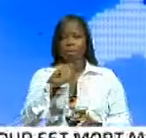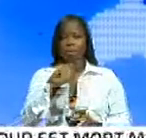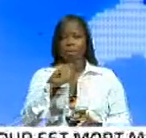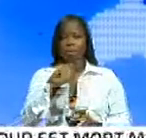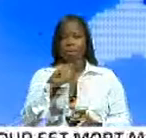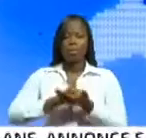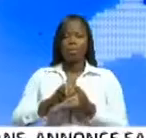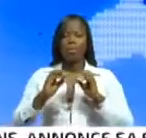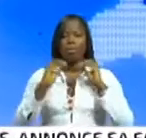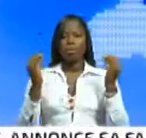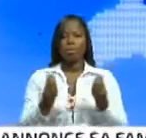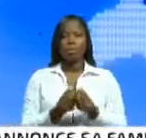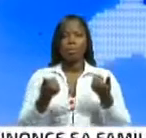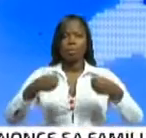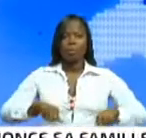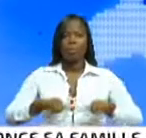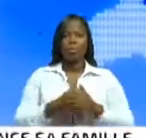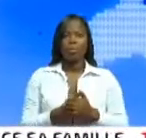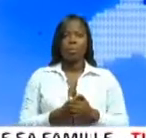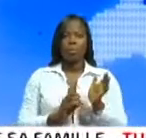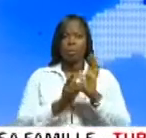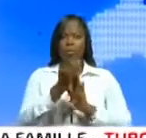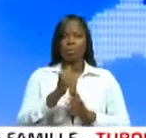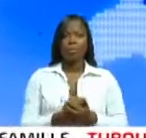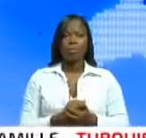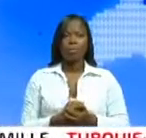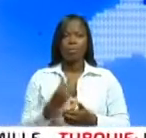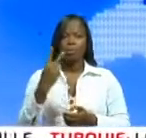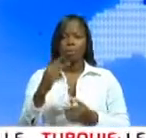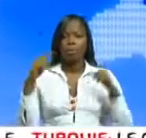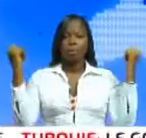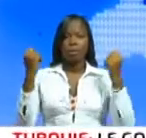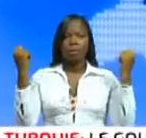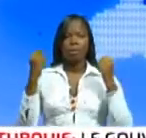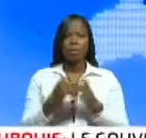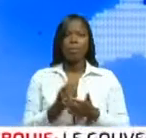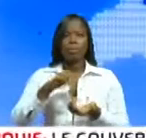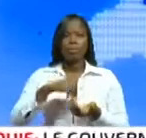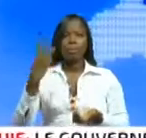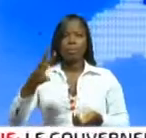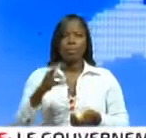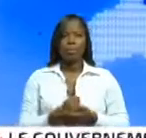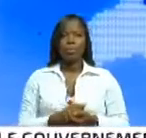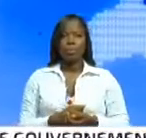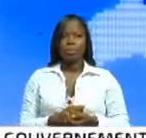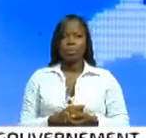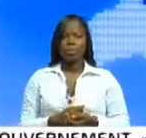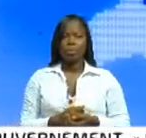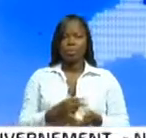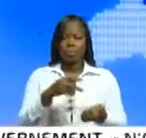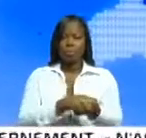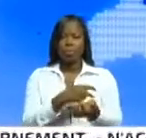concernant leurs résultats liés au développement et de tabaski 2016 les prix exorbitants des moutons